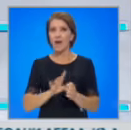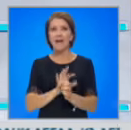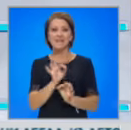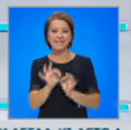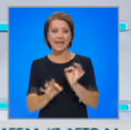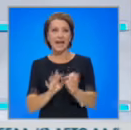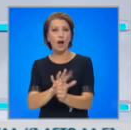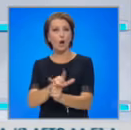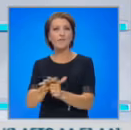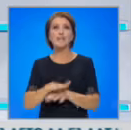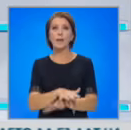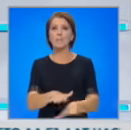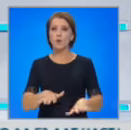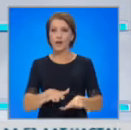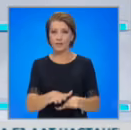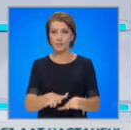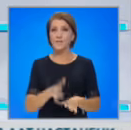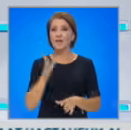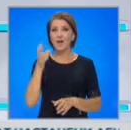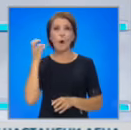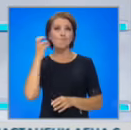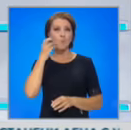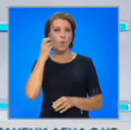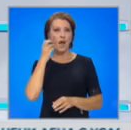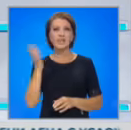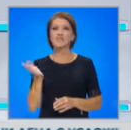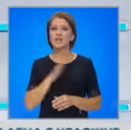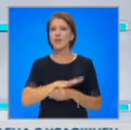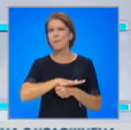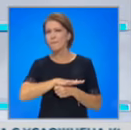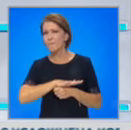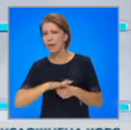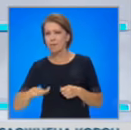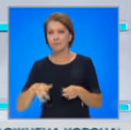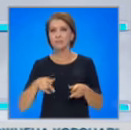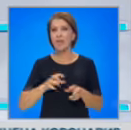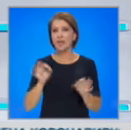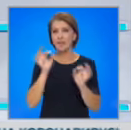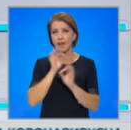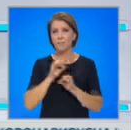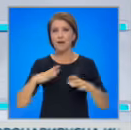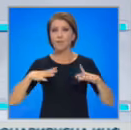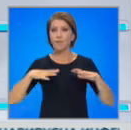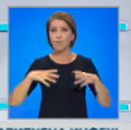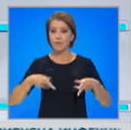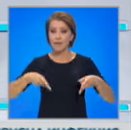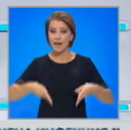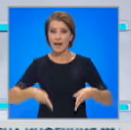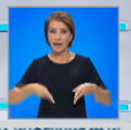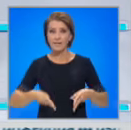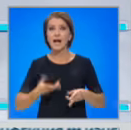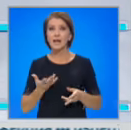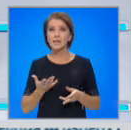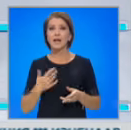морето. Оказва се, че детското COVID отделение в Бургас вече е с запълнен капацитет и няма свободни легла, където да бъдат настанени деца